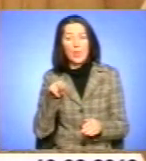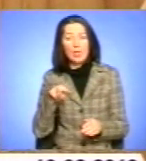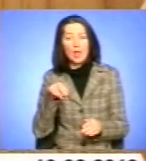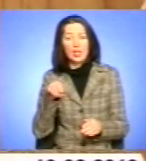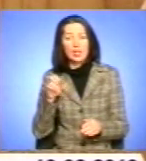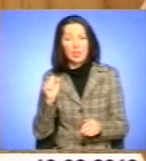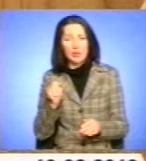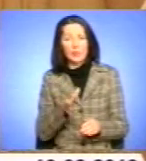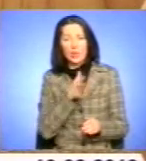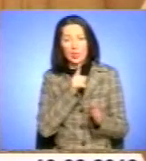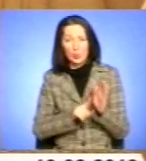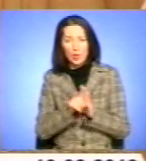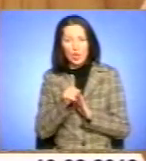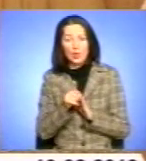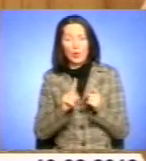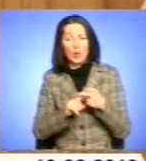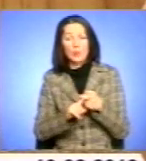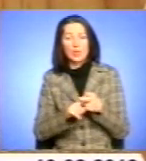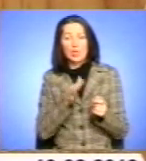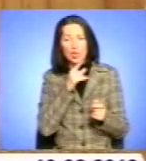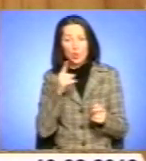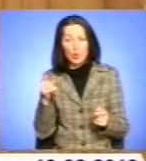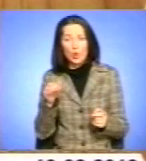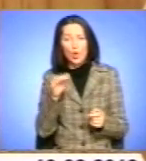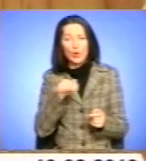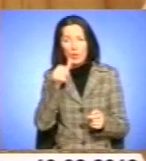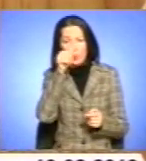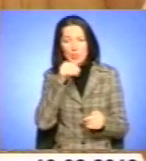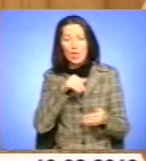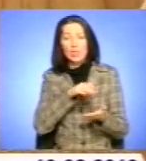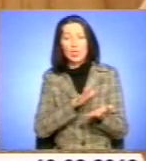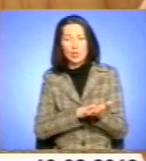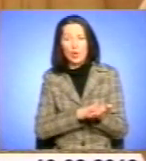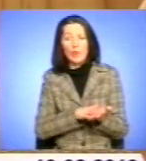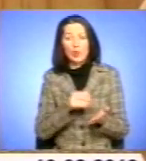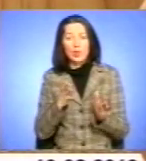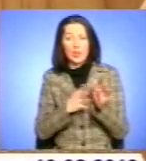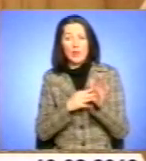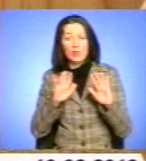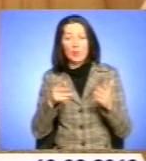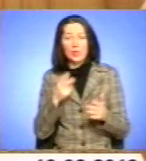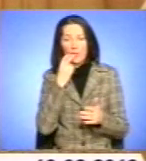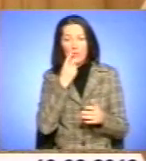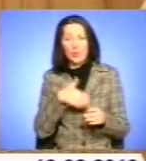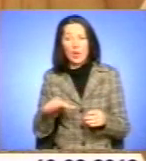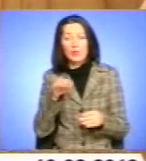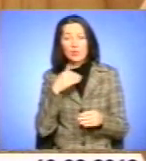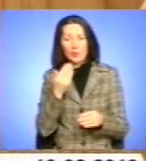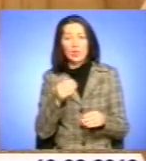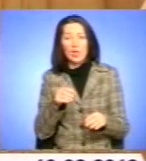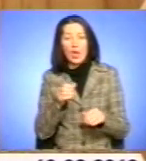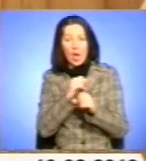початку підсезону зареєстровано, тобто жовтня місяця, зареєстровано 9 випадків грипу, всі вони лабораторно підтверджені.